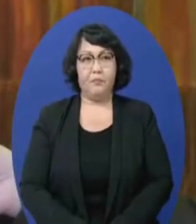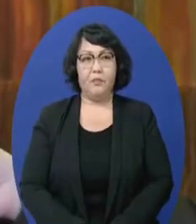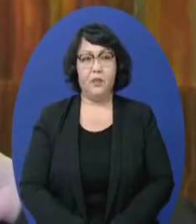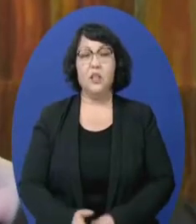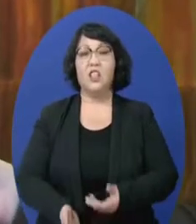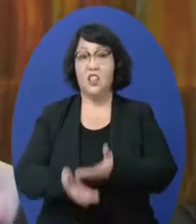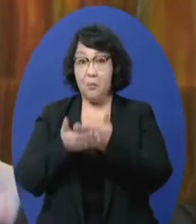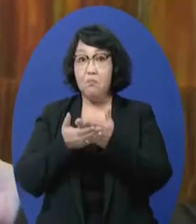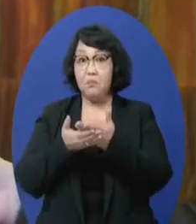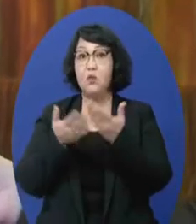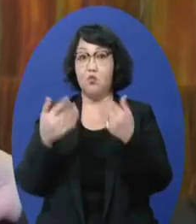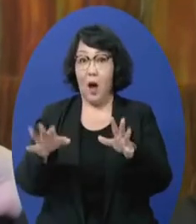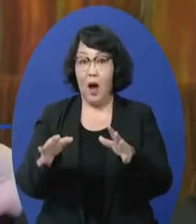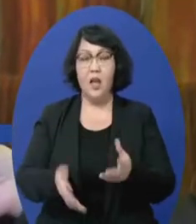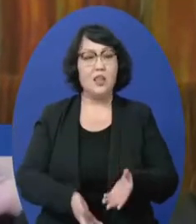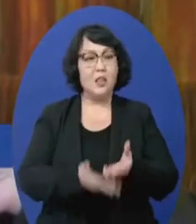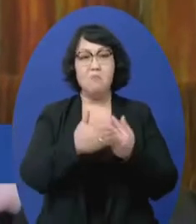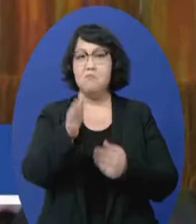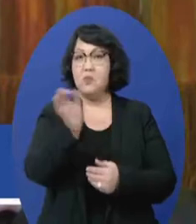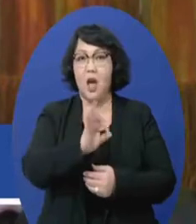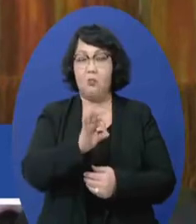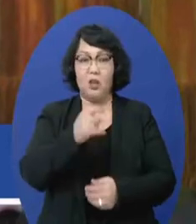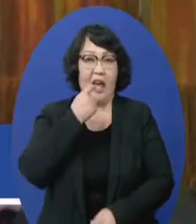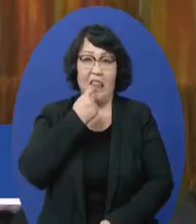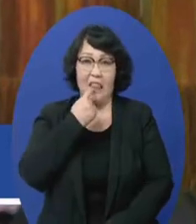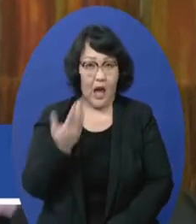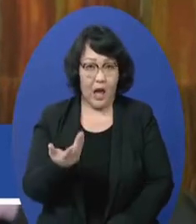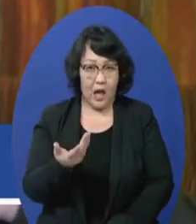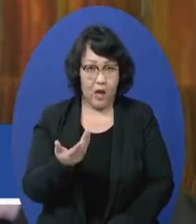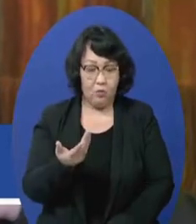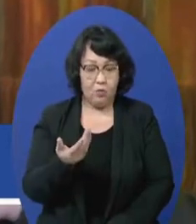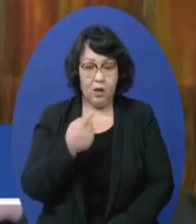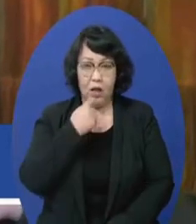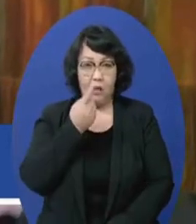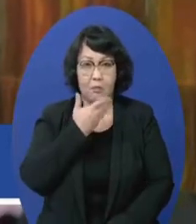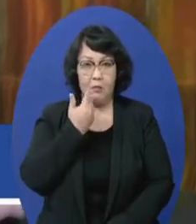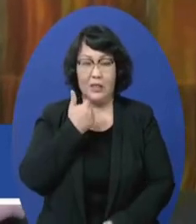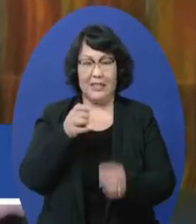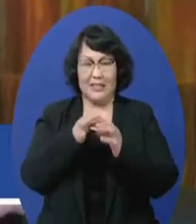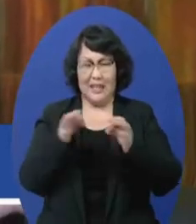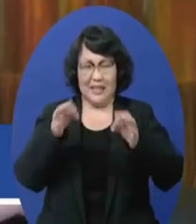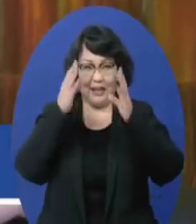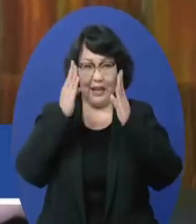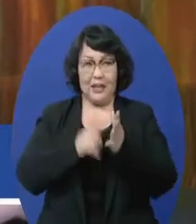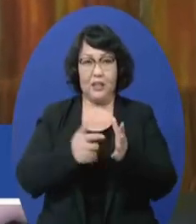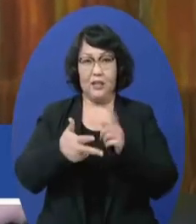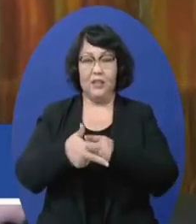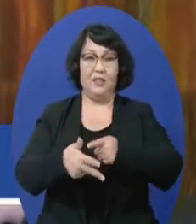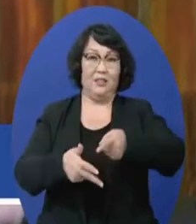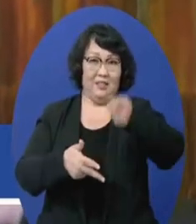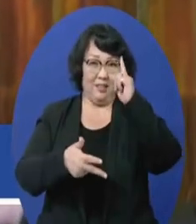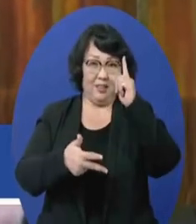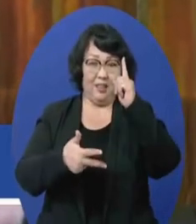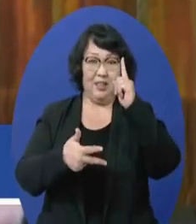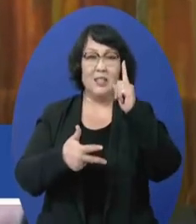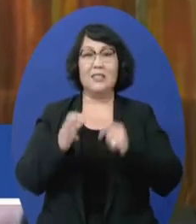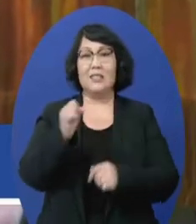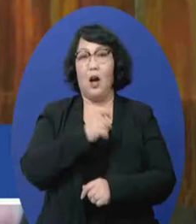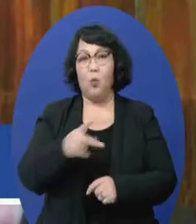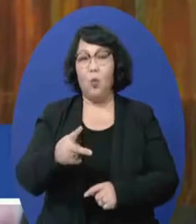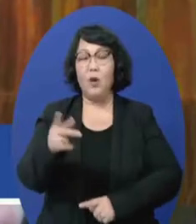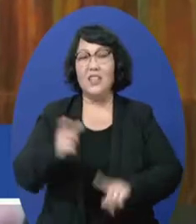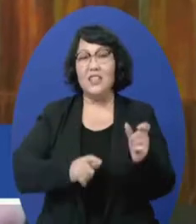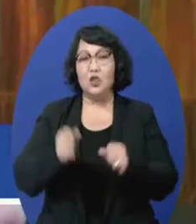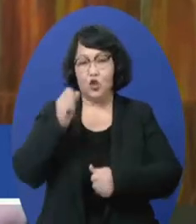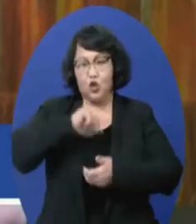Дэмжсэн дэмжээгүй шийдвэр гаргаагүй. Энэ асуудлыг нухацтай авч үзэх хэрэгтэй байна. За, нэгдүгээрт нь санхүү эдийн засгийн тооцоолыг сайн хийх хэрэгтэй